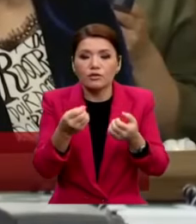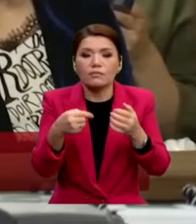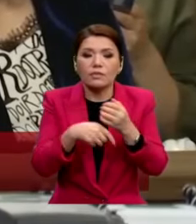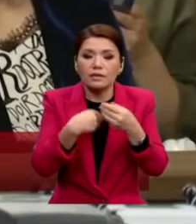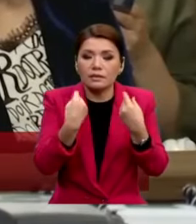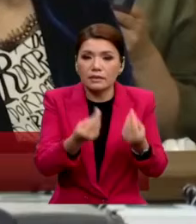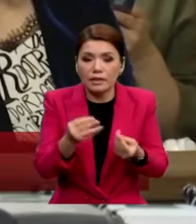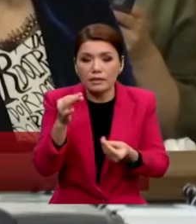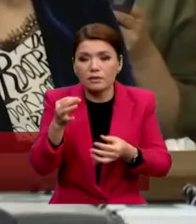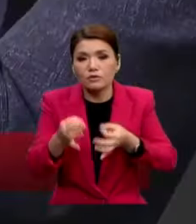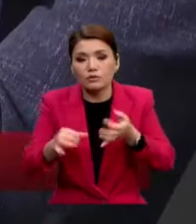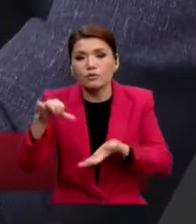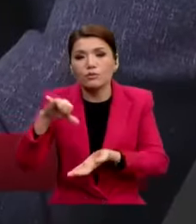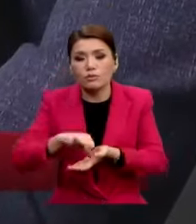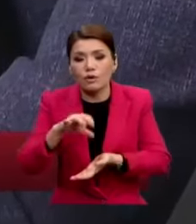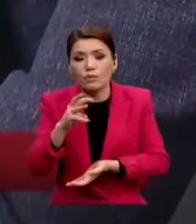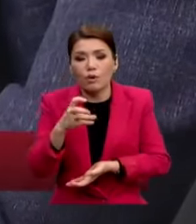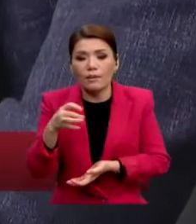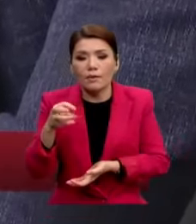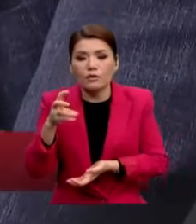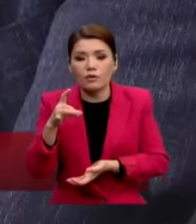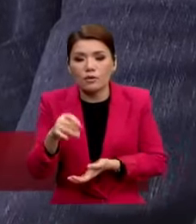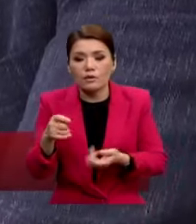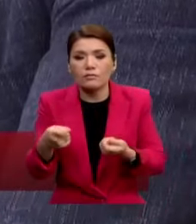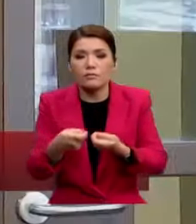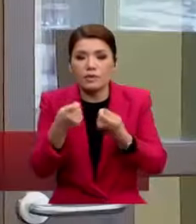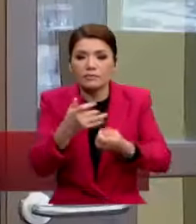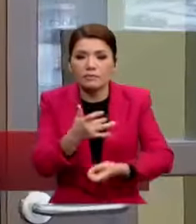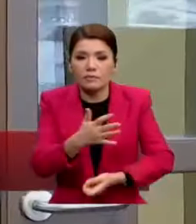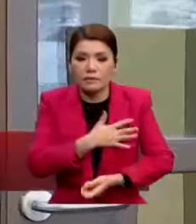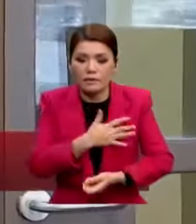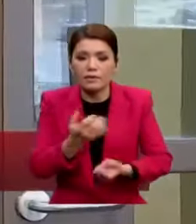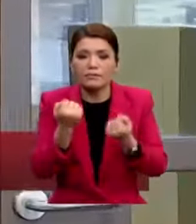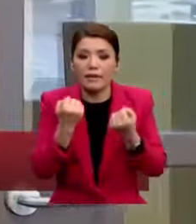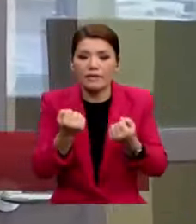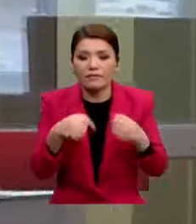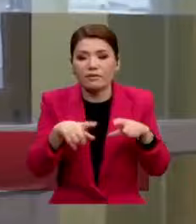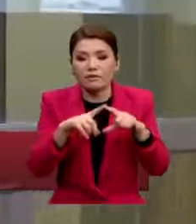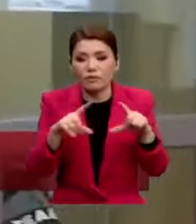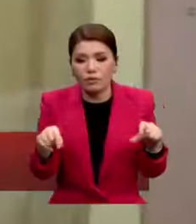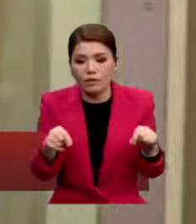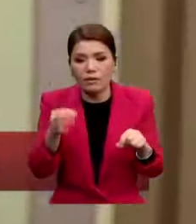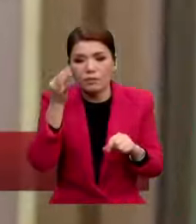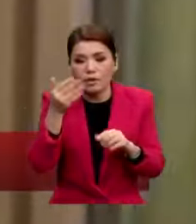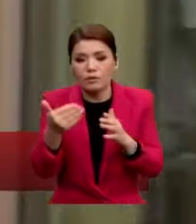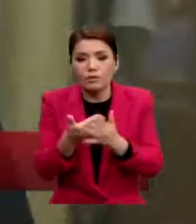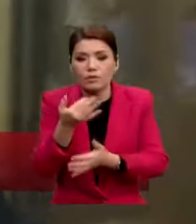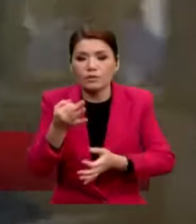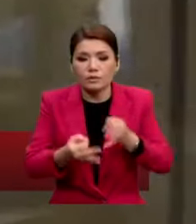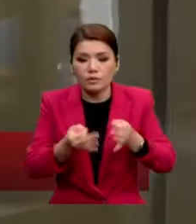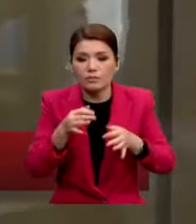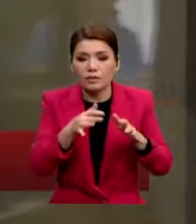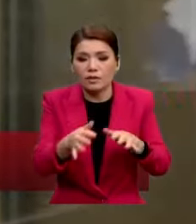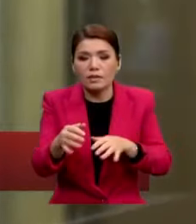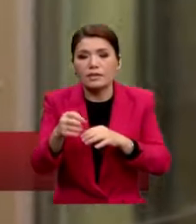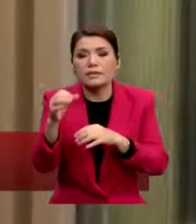суд рассматривает причастность Мухамедиулы и к незаконной приватизации спортивной школы. Напомним, новый судебный процесс длится